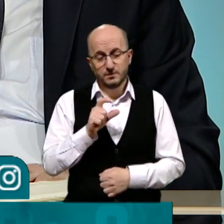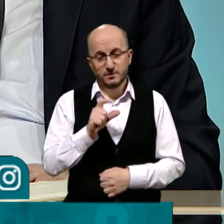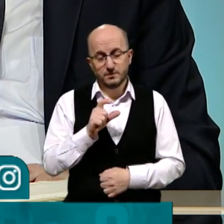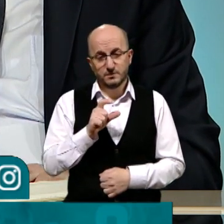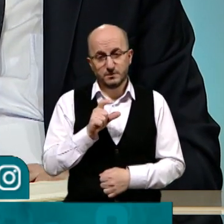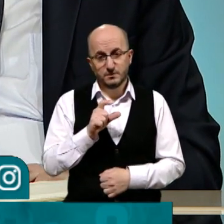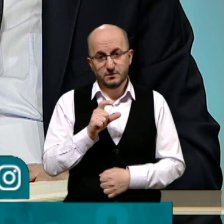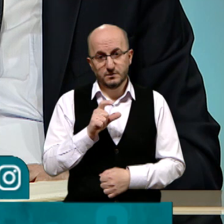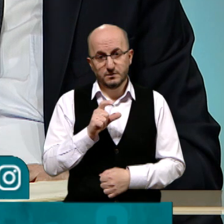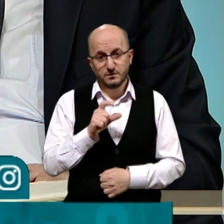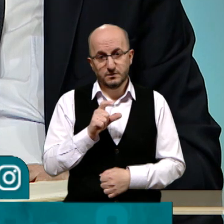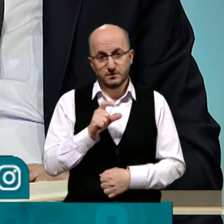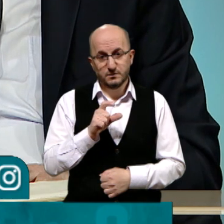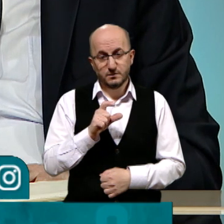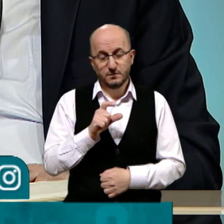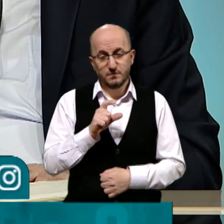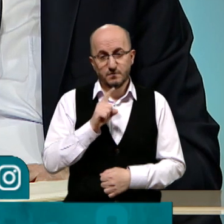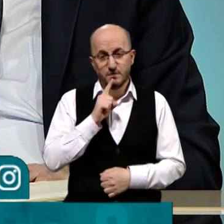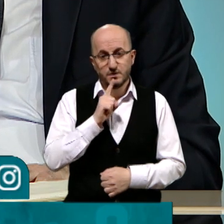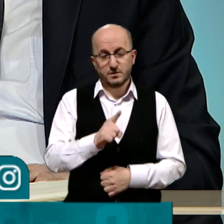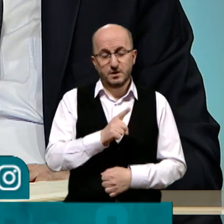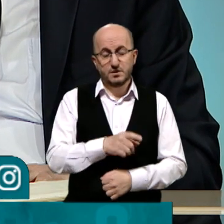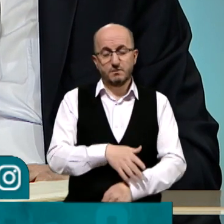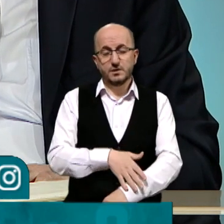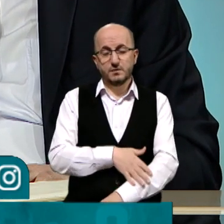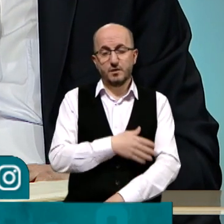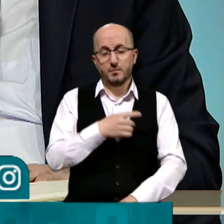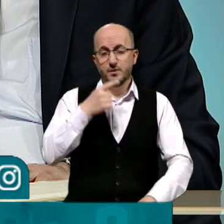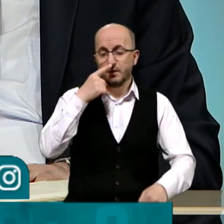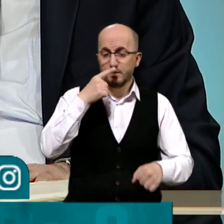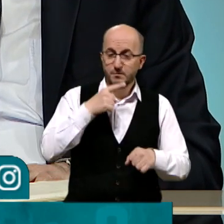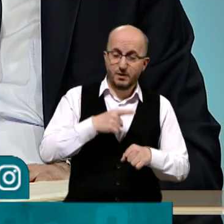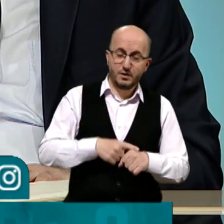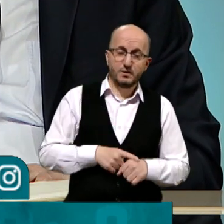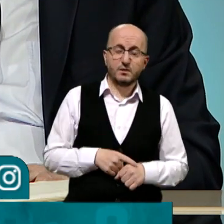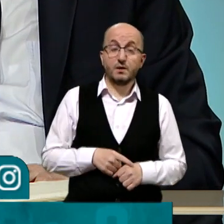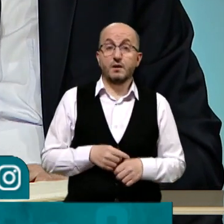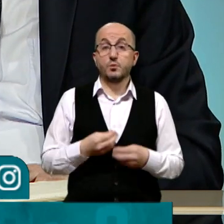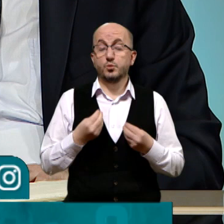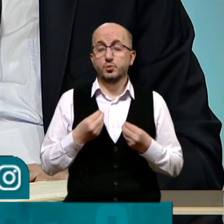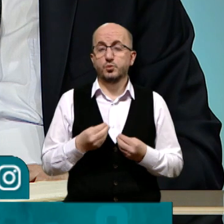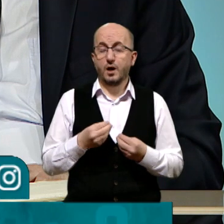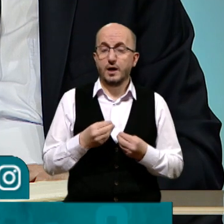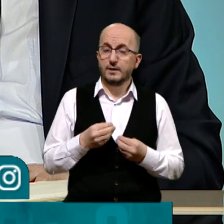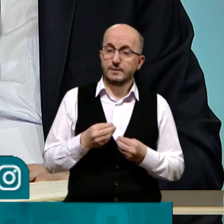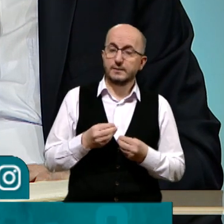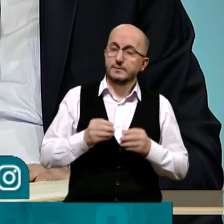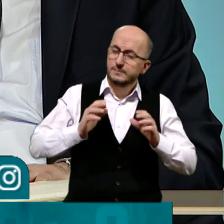o Ramazan farziyetini ve faziletine İman ederek İhya ederse